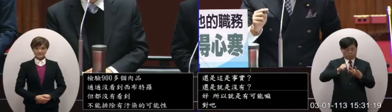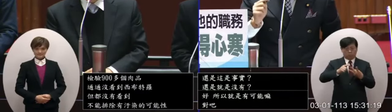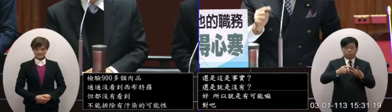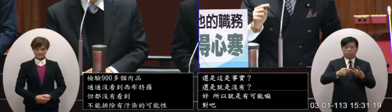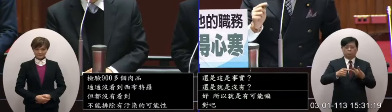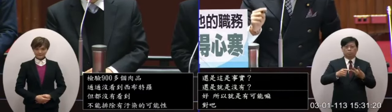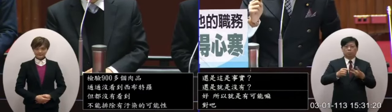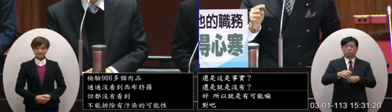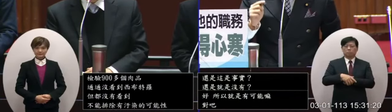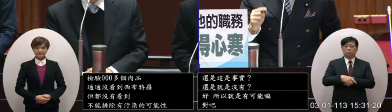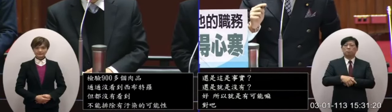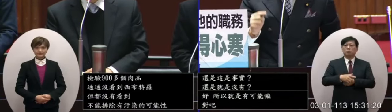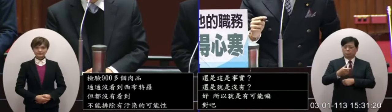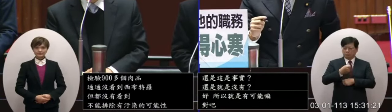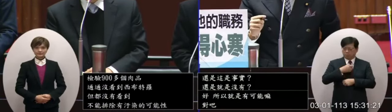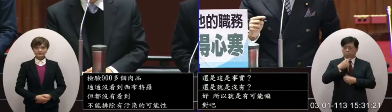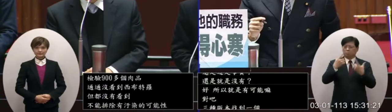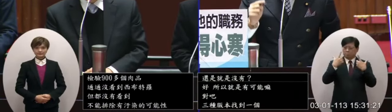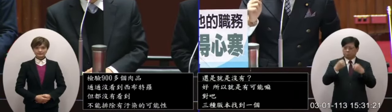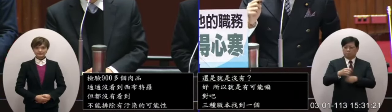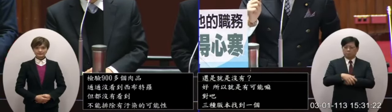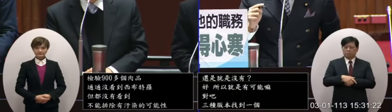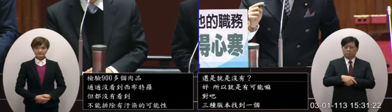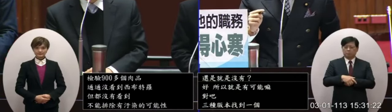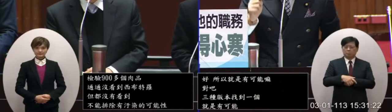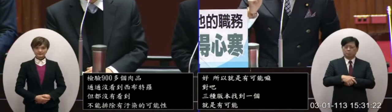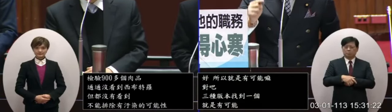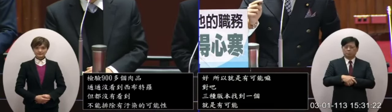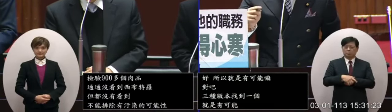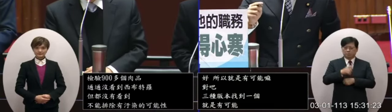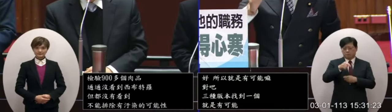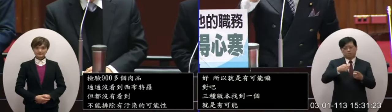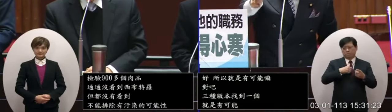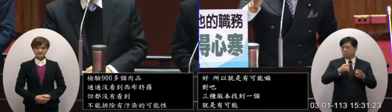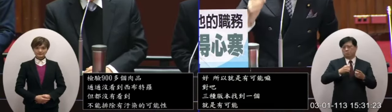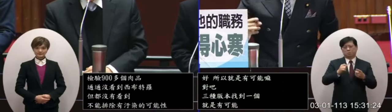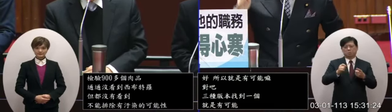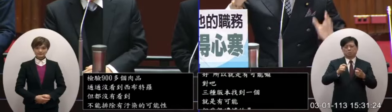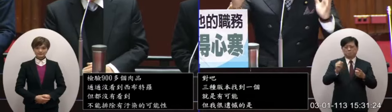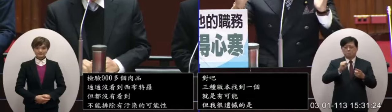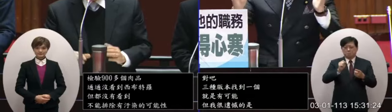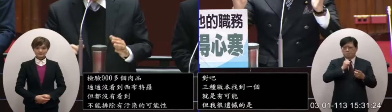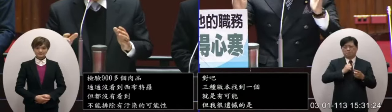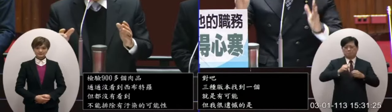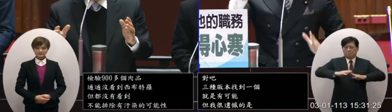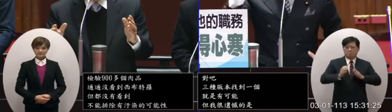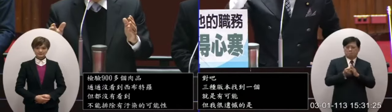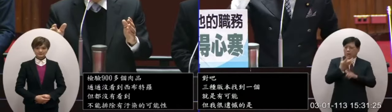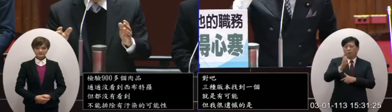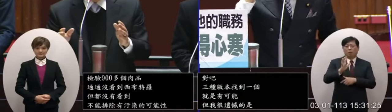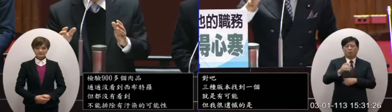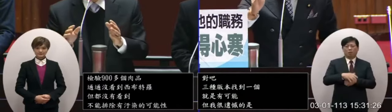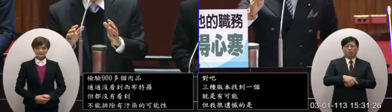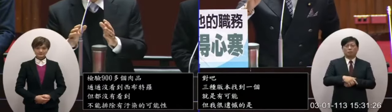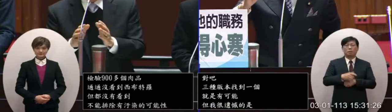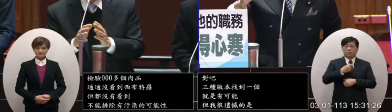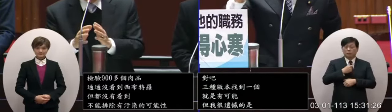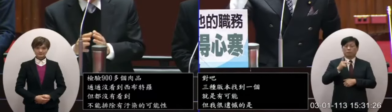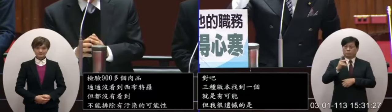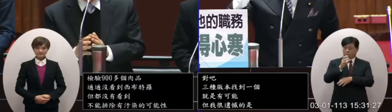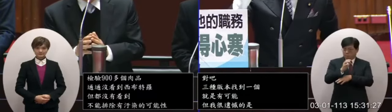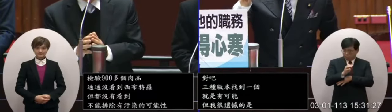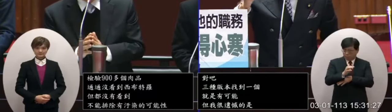我们应该要抱持着应该要否定的态度。我希望您维持我们有科